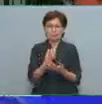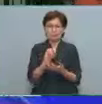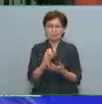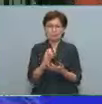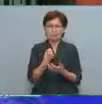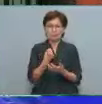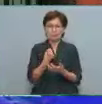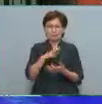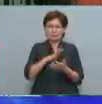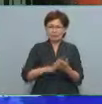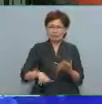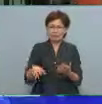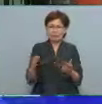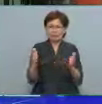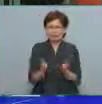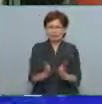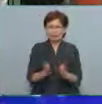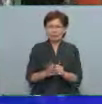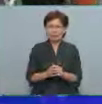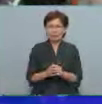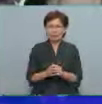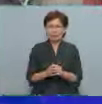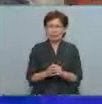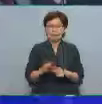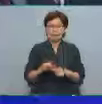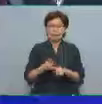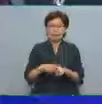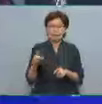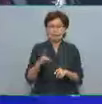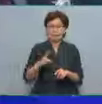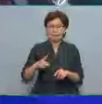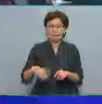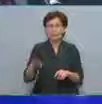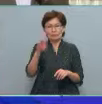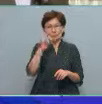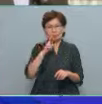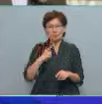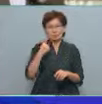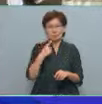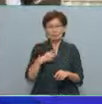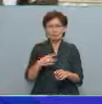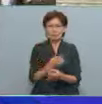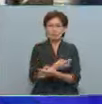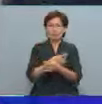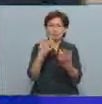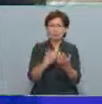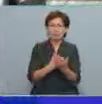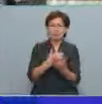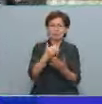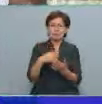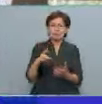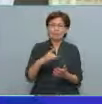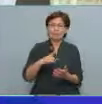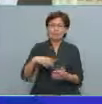үстіне шығыны аздау сала болып табылады. Және осы ауданға ыңғайлы. Мерекеде жоғарғы көрсеткіштерге қол жеткізген ауыл әкімдері